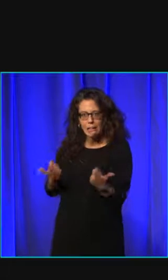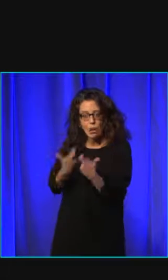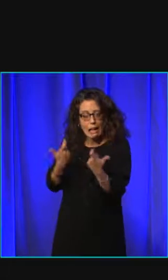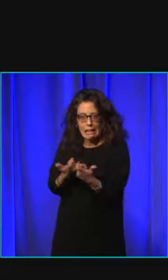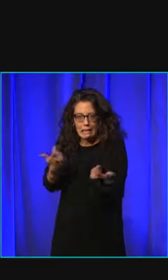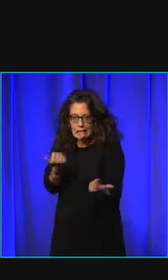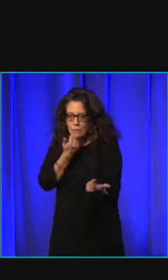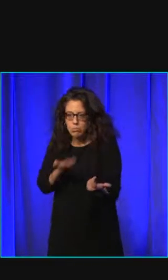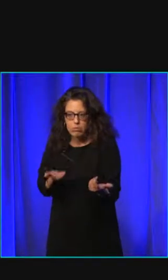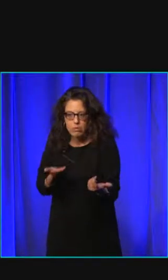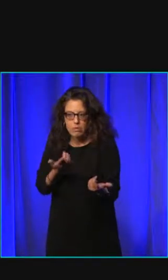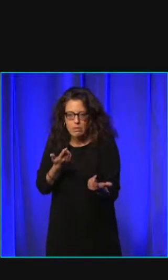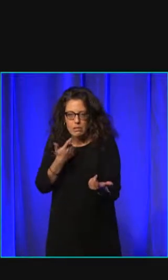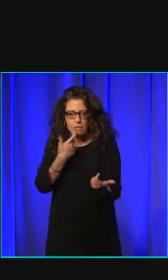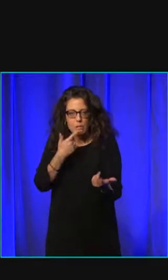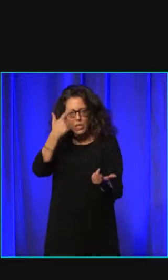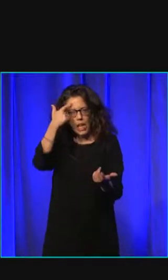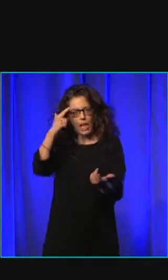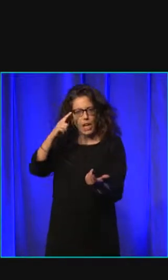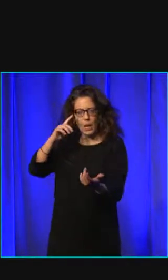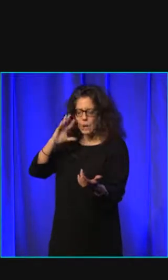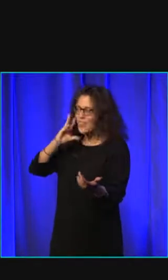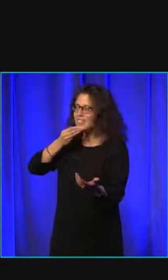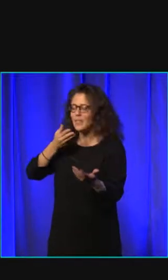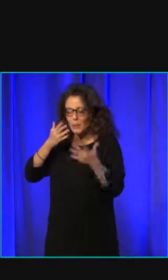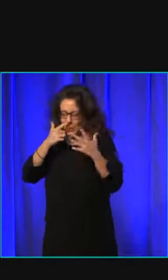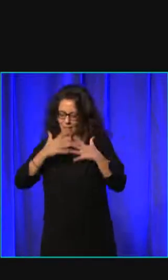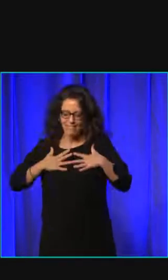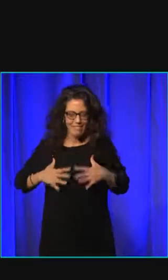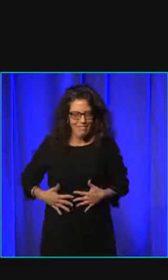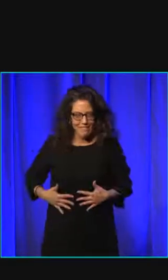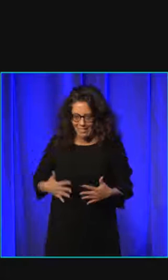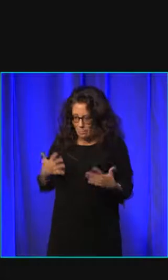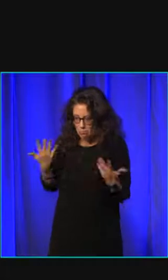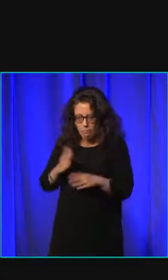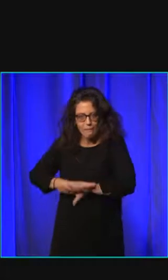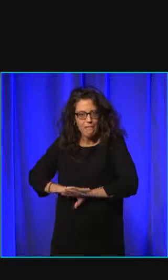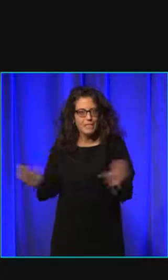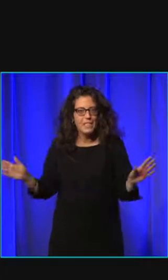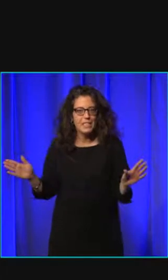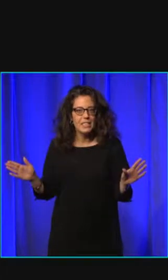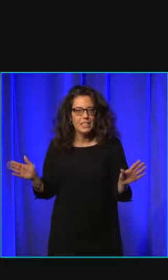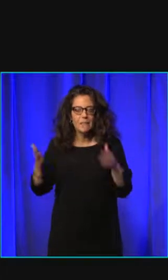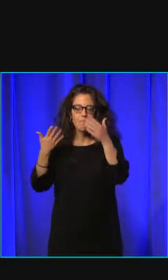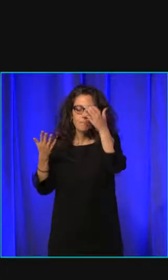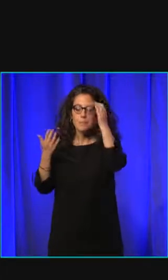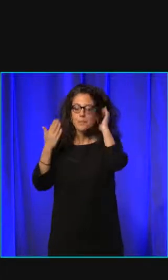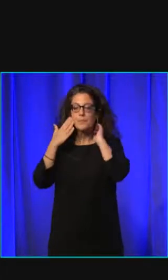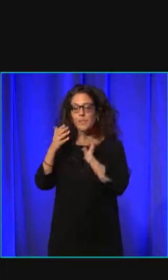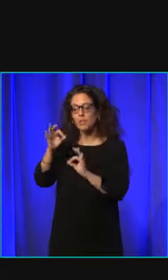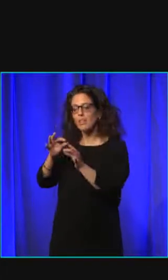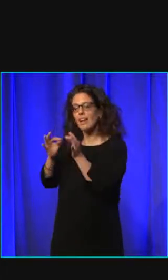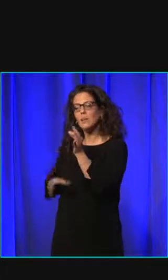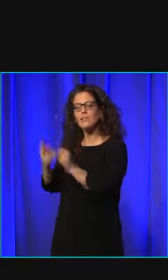ne reçoit plus les sensations périphériques. Donc, si je me réfère au résultat de